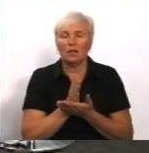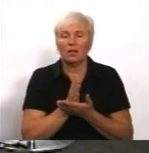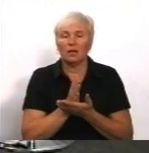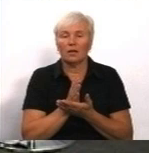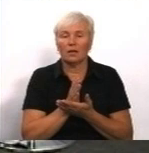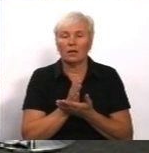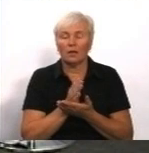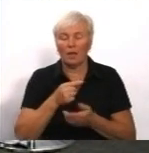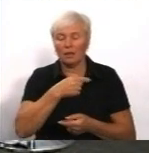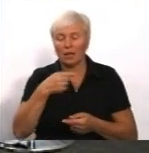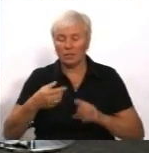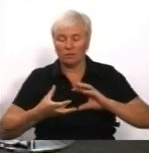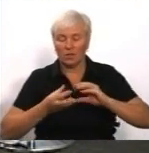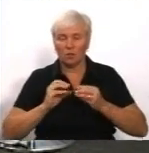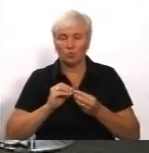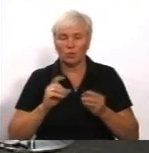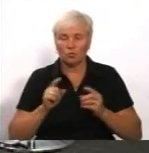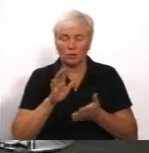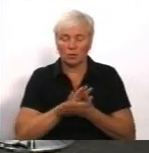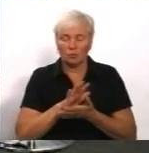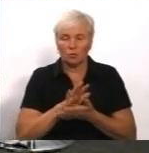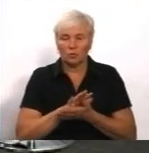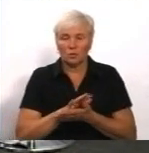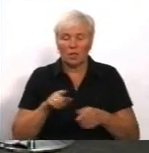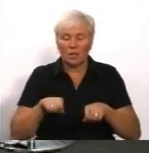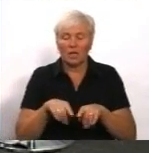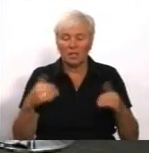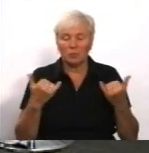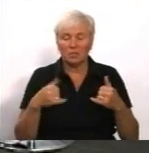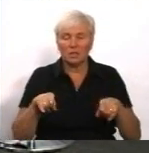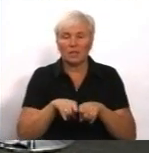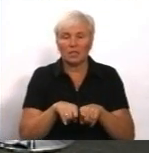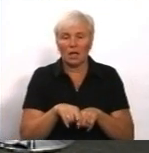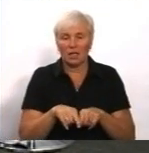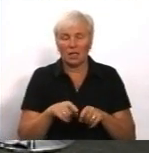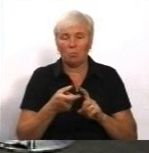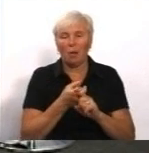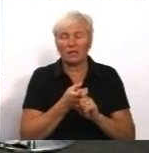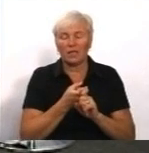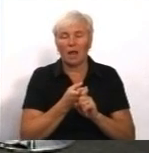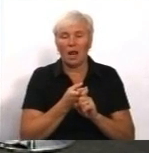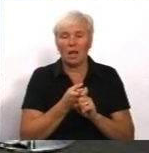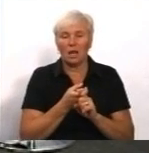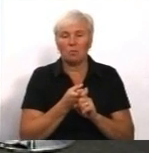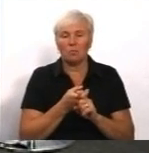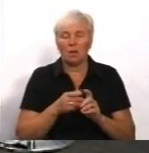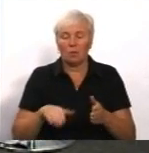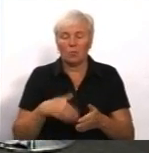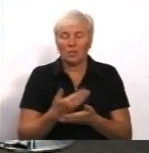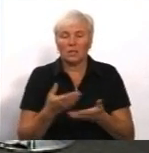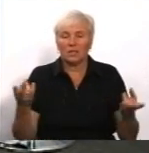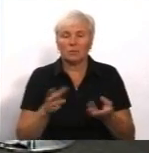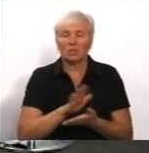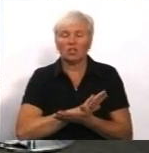негативні результати щодо забрудненості, як хімічними, так і бактеріальними. Тому порада – треба чистити